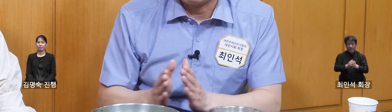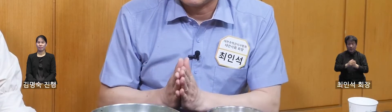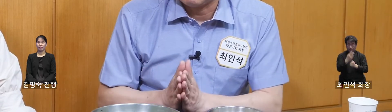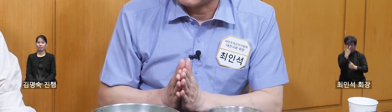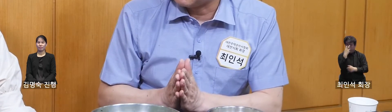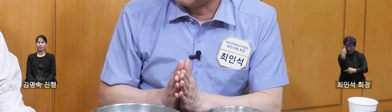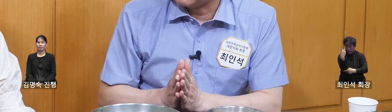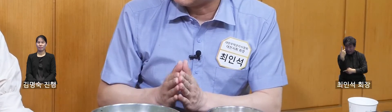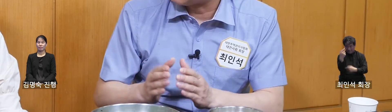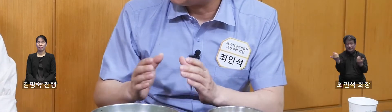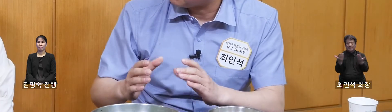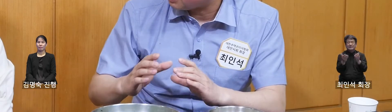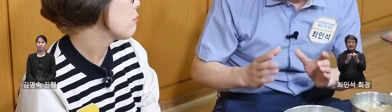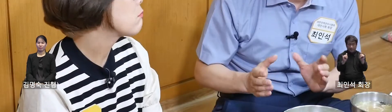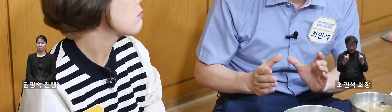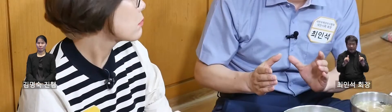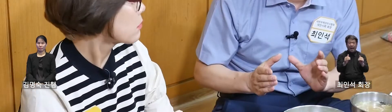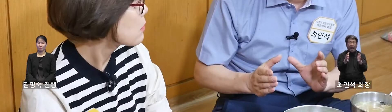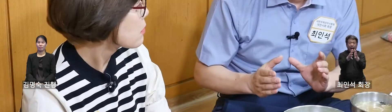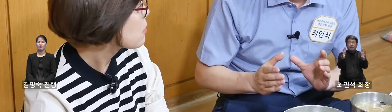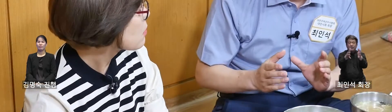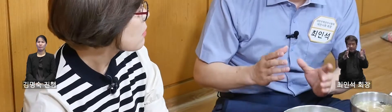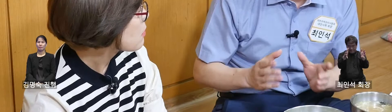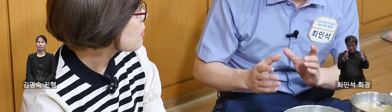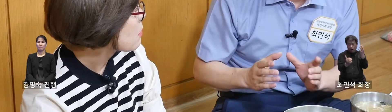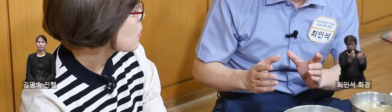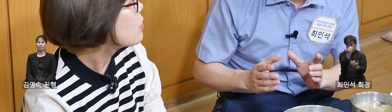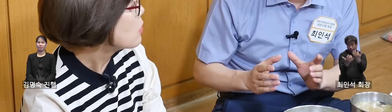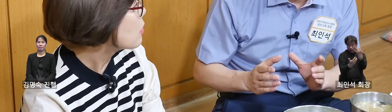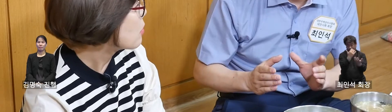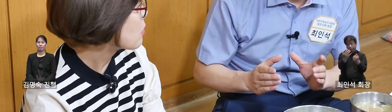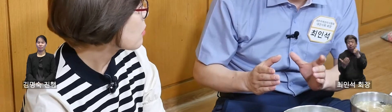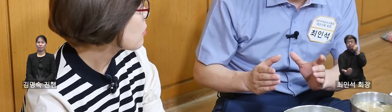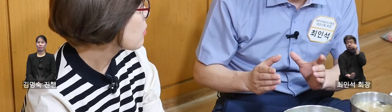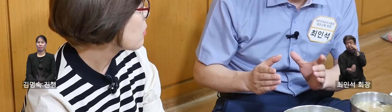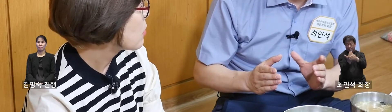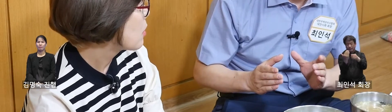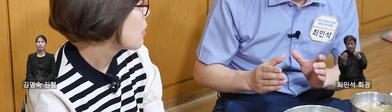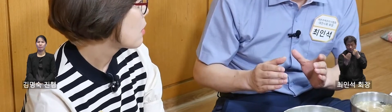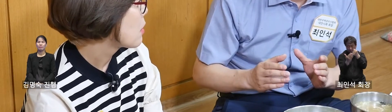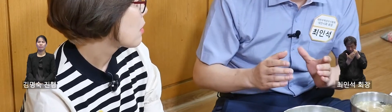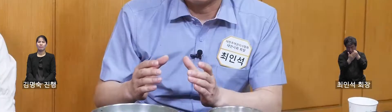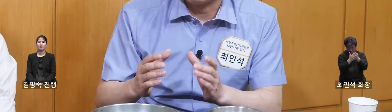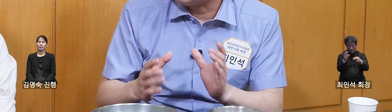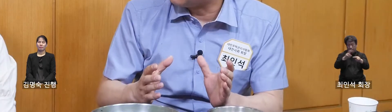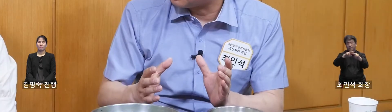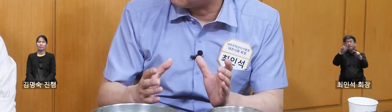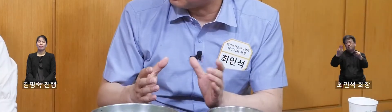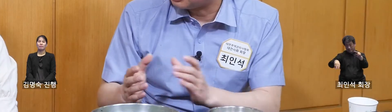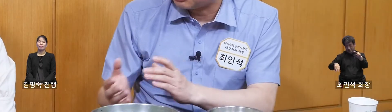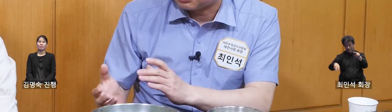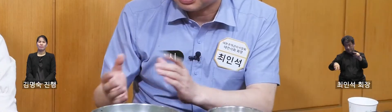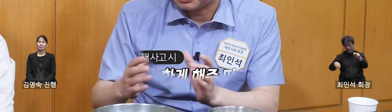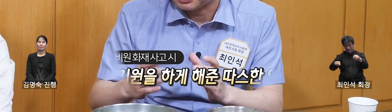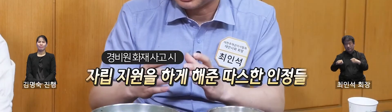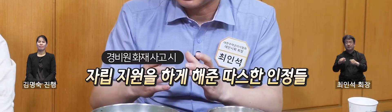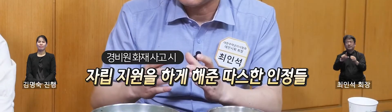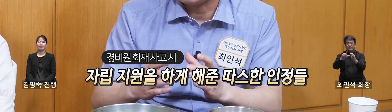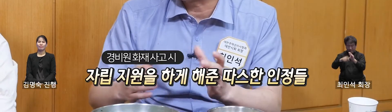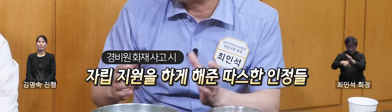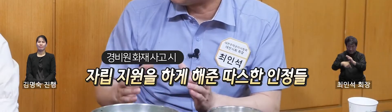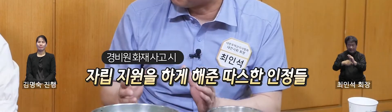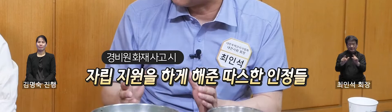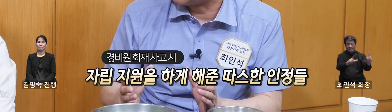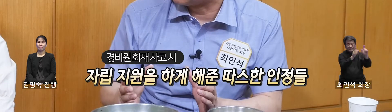경비원 근무하시는 분이 이제 아파트 화재 사고로 삶의 터전을 이렇게 잃어버렸을 때에 주민들하고 이제 관리소에서